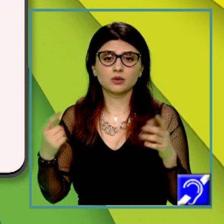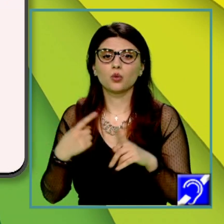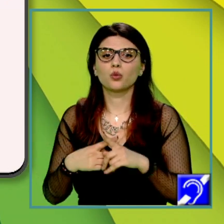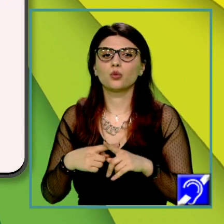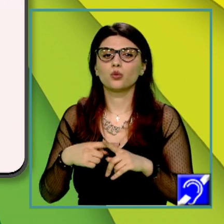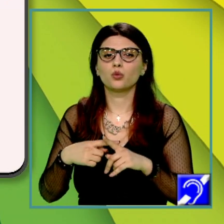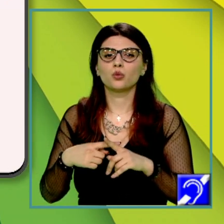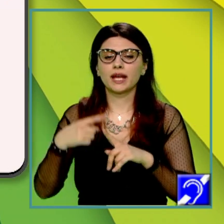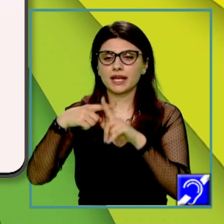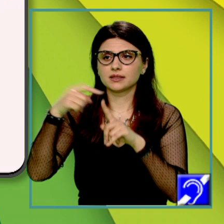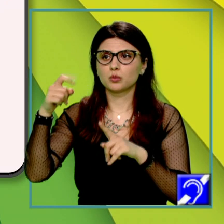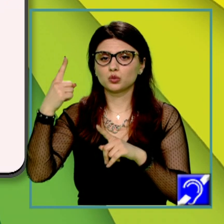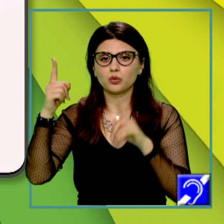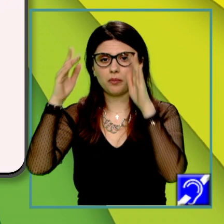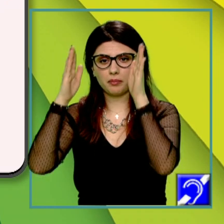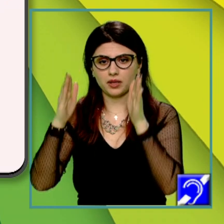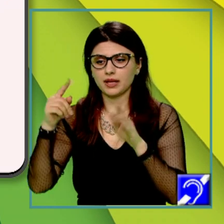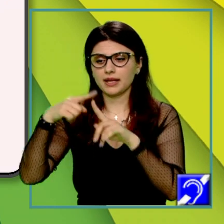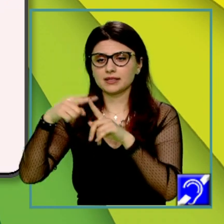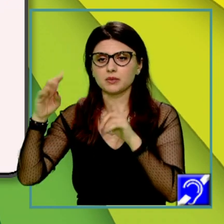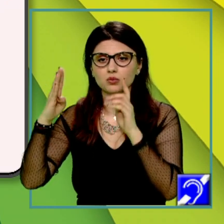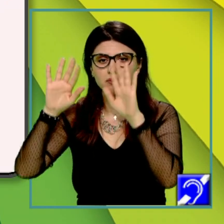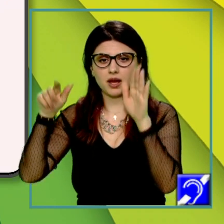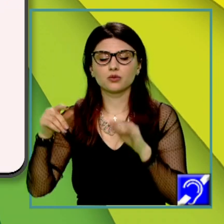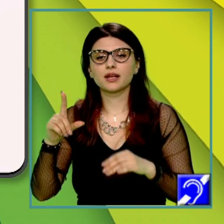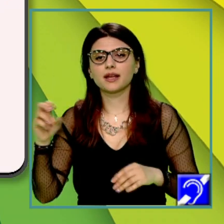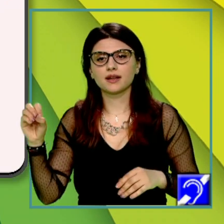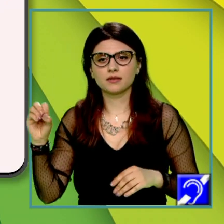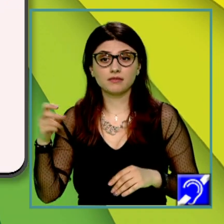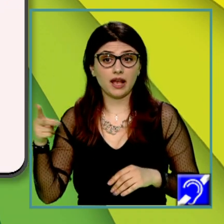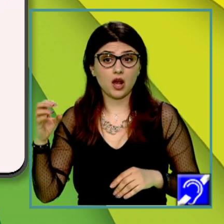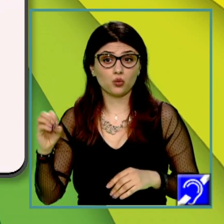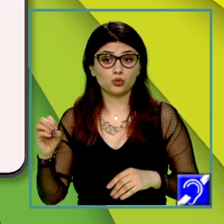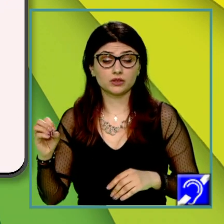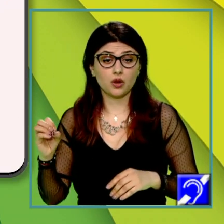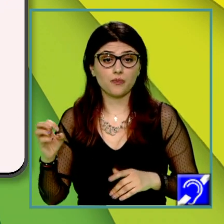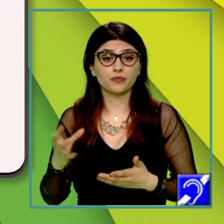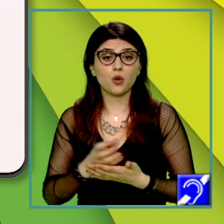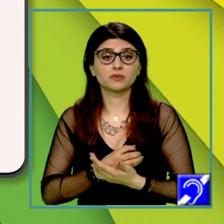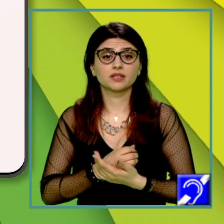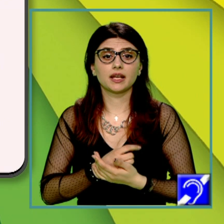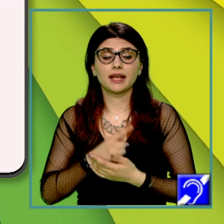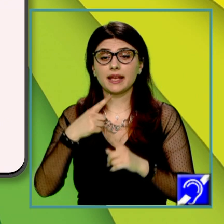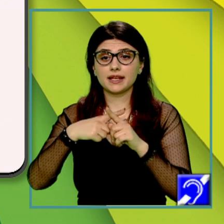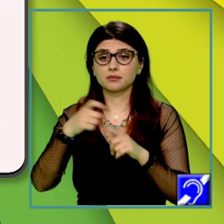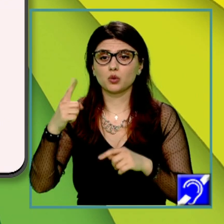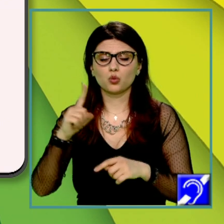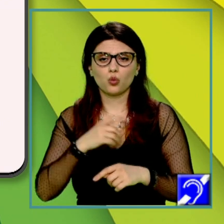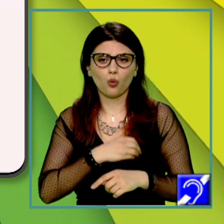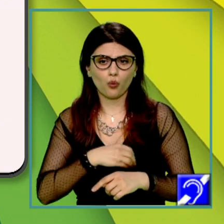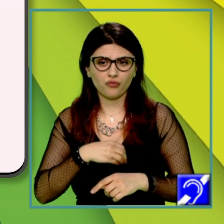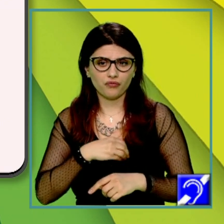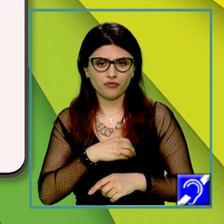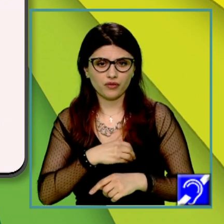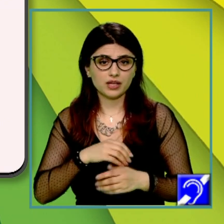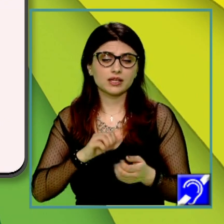x plus 1 pe lângă x minus patru egal cu zero obținem x egal cu unu care nu convine